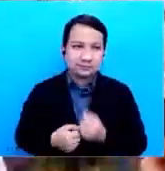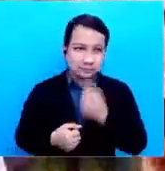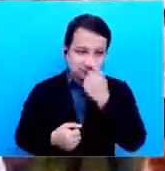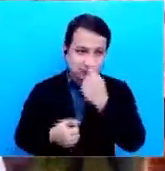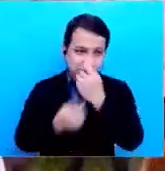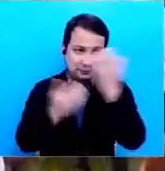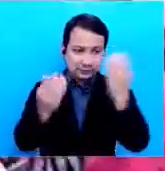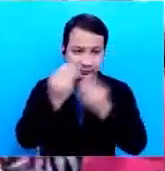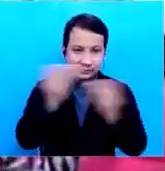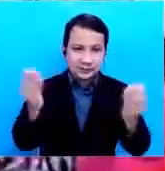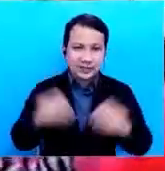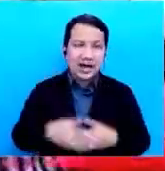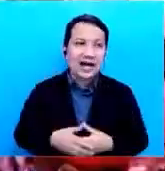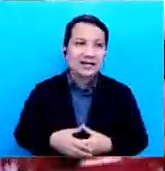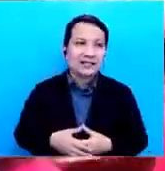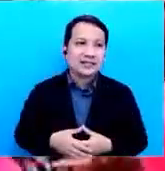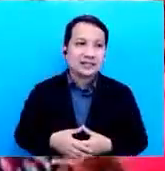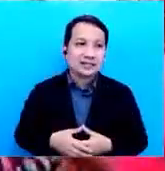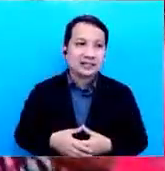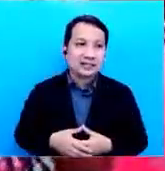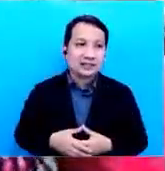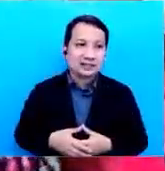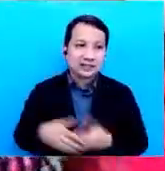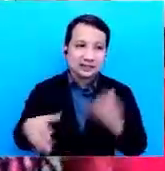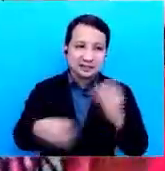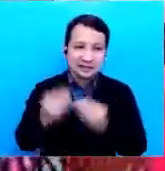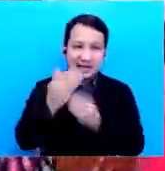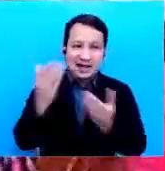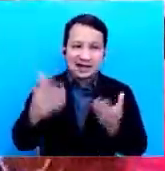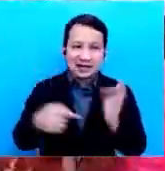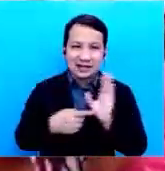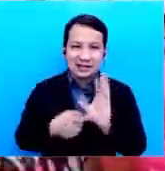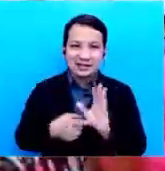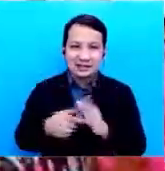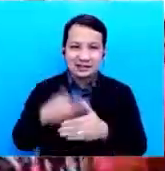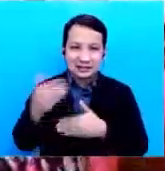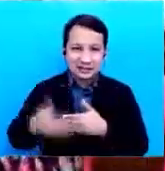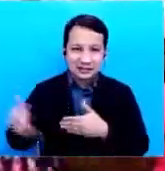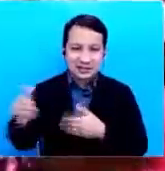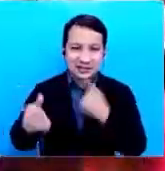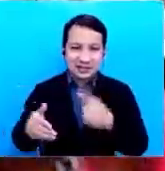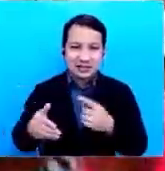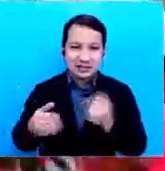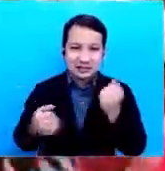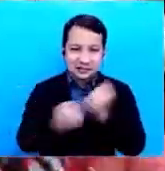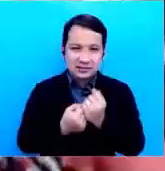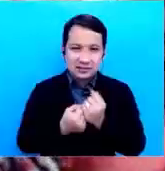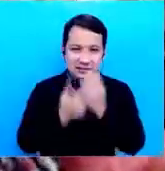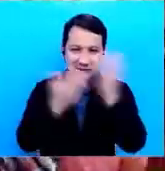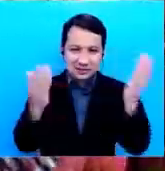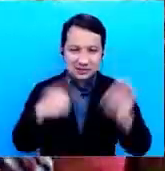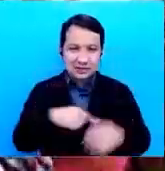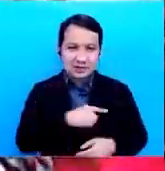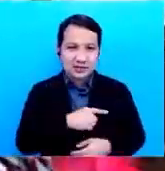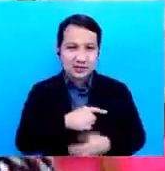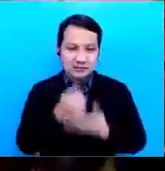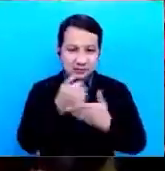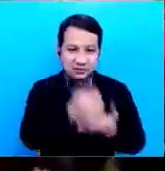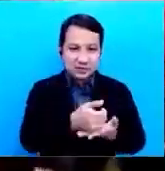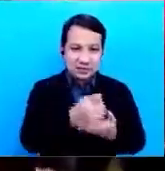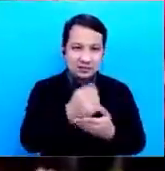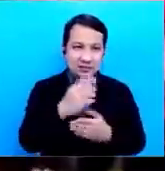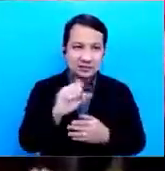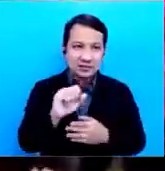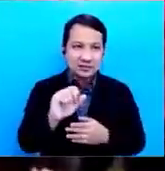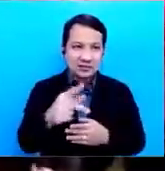Negros Occidental, Governor Bong Lacso na nagpahayag ng pagsuporta sa Vice Presidente. Sunod niyang pinuntahan ang Sagay kung